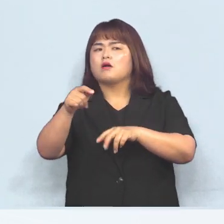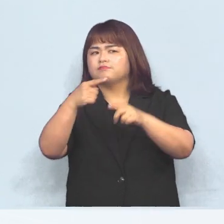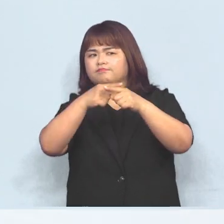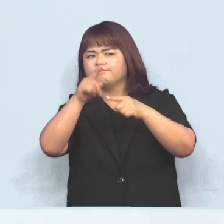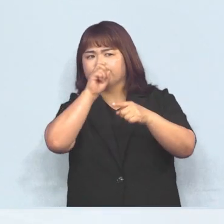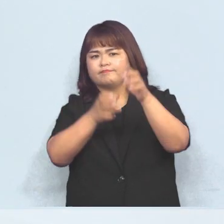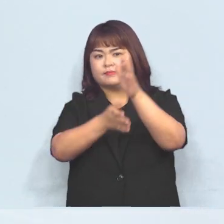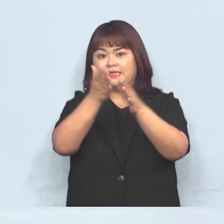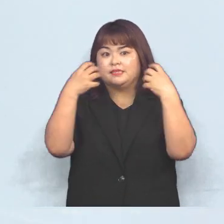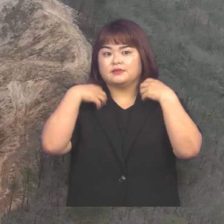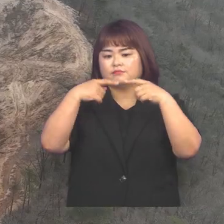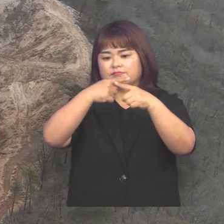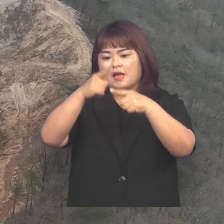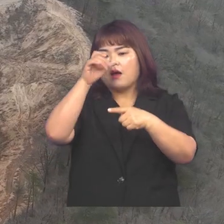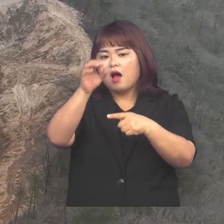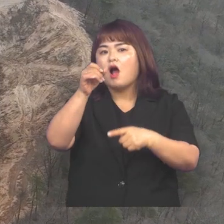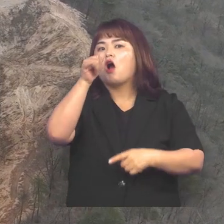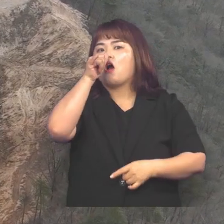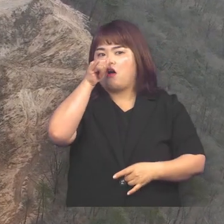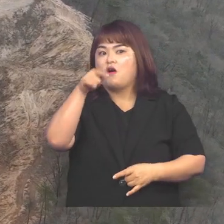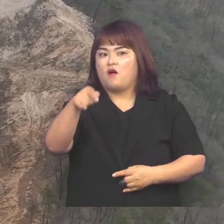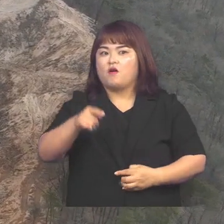판단이 있었습니다.